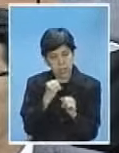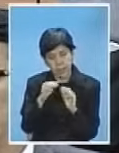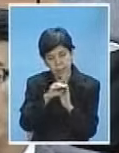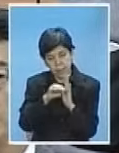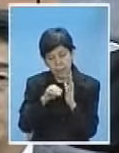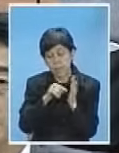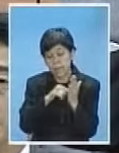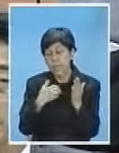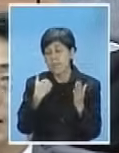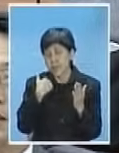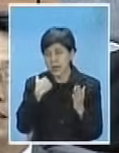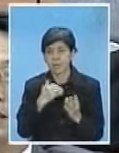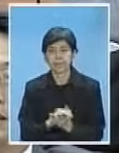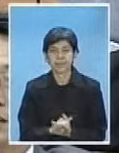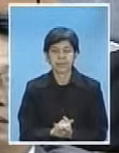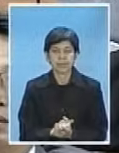นะครับ